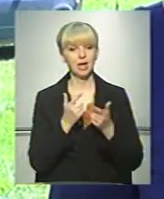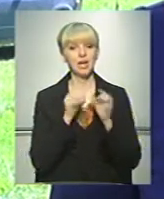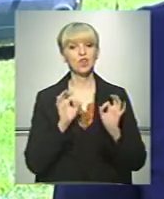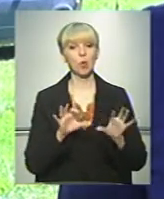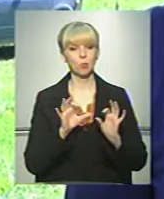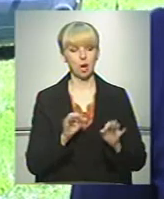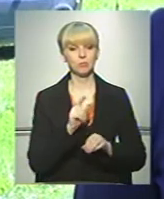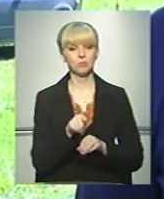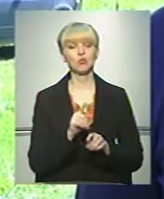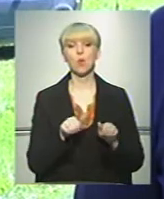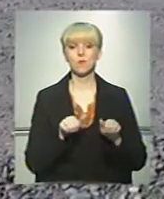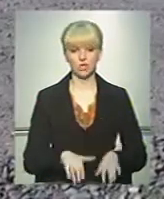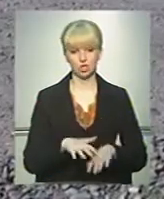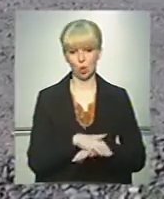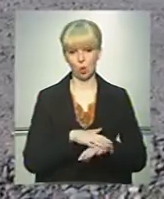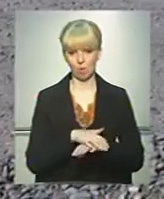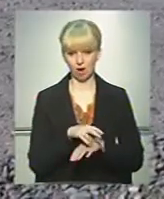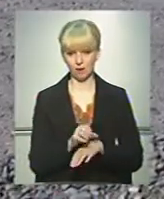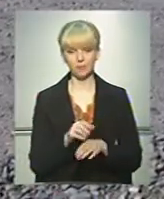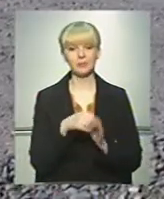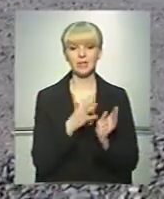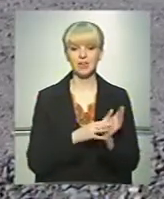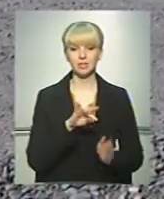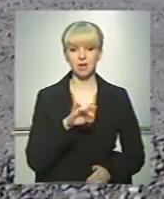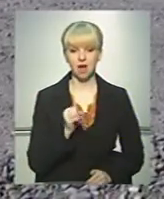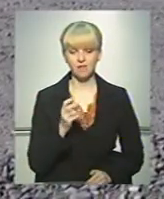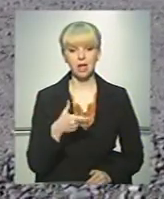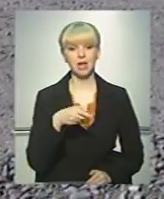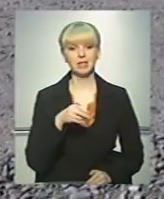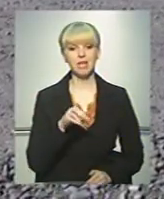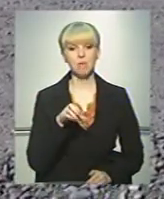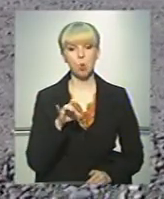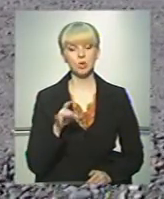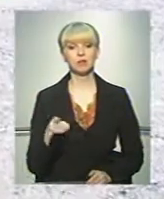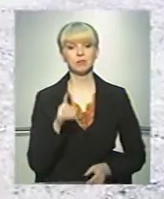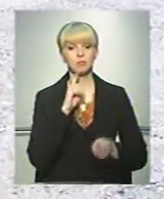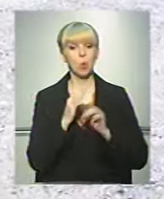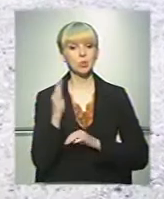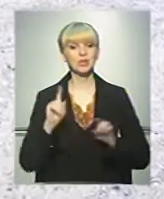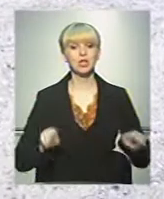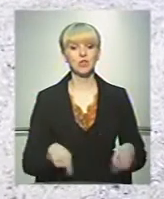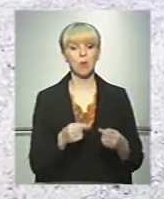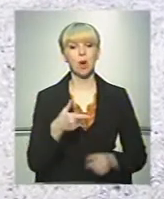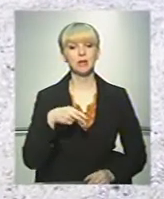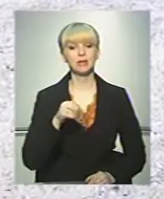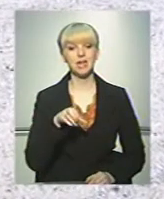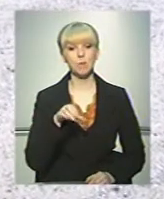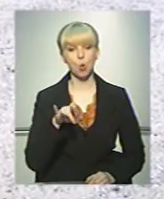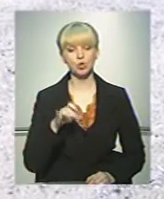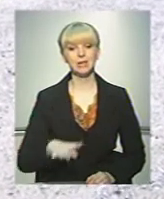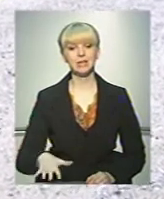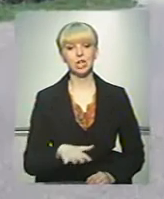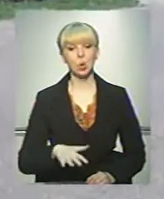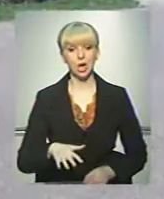інформацію про те, що вирішила громада. 19 травня Глибоцька районна рада проголосувала за створення Глибоцької